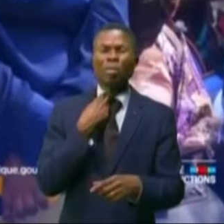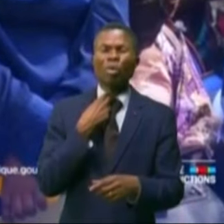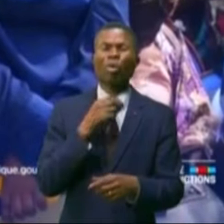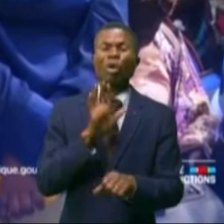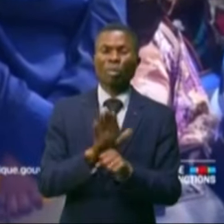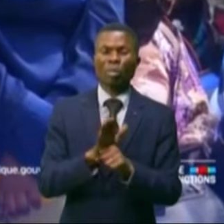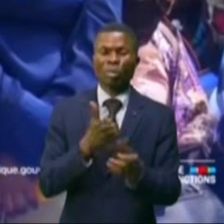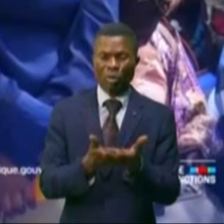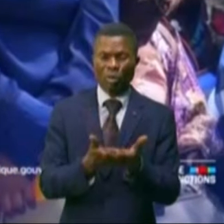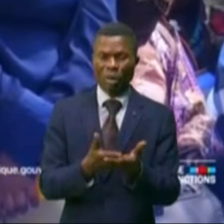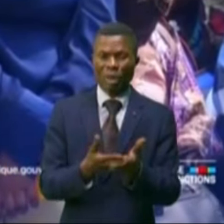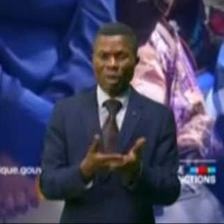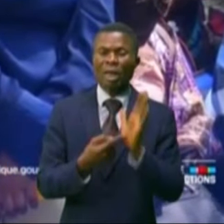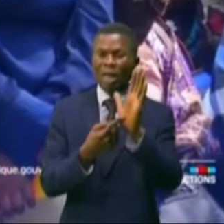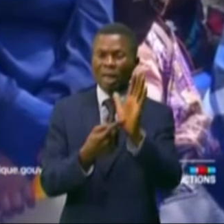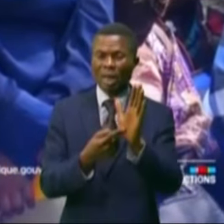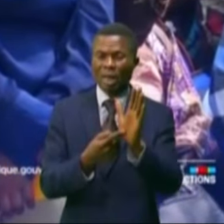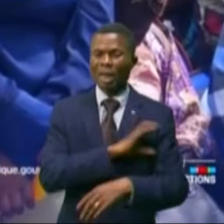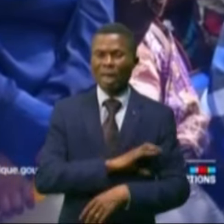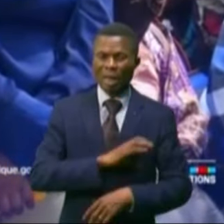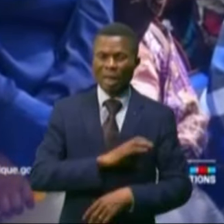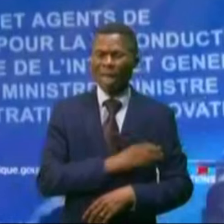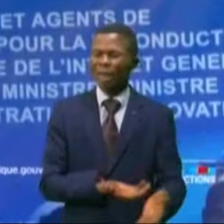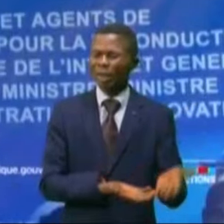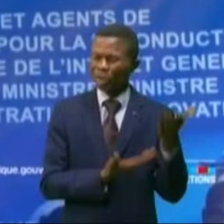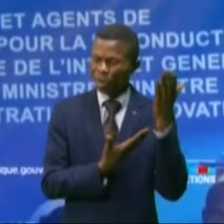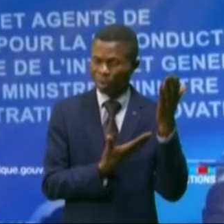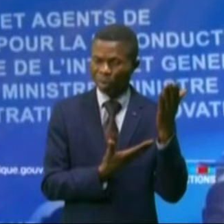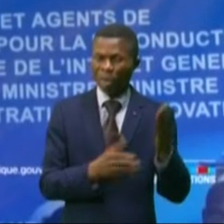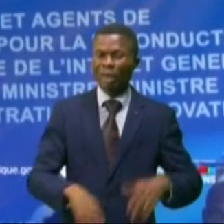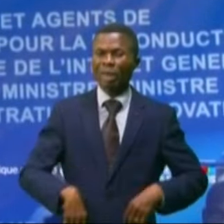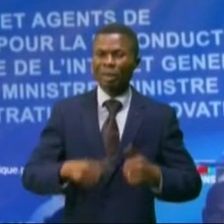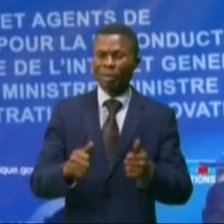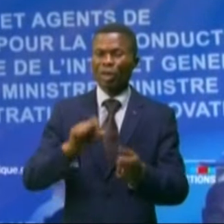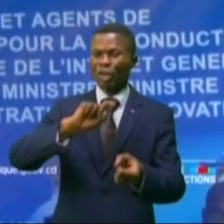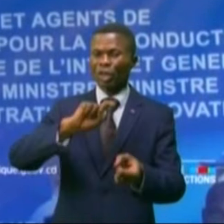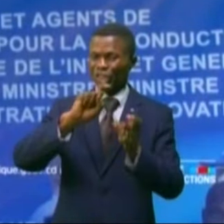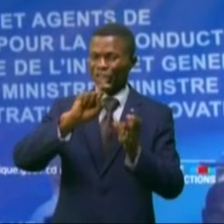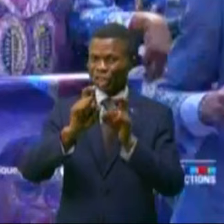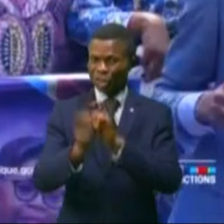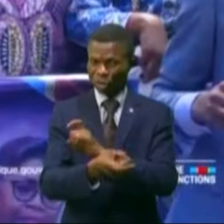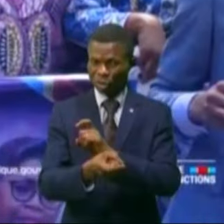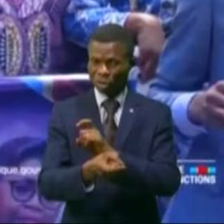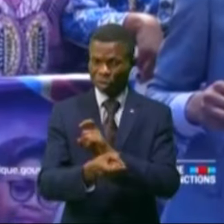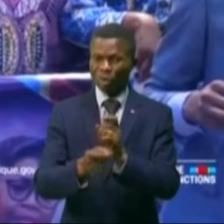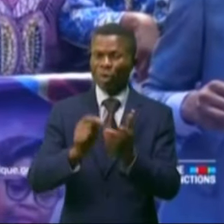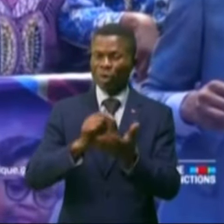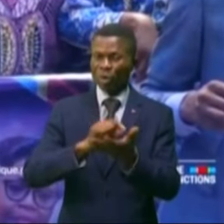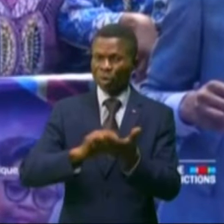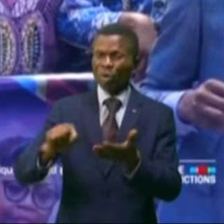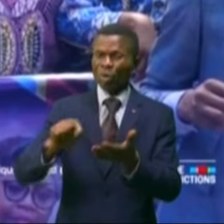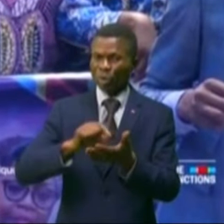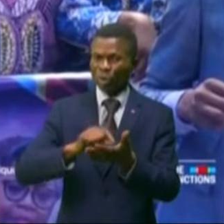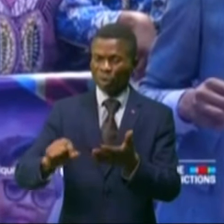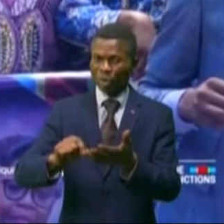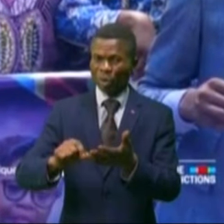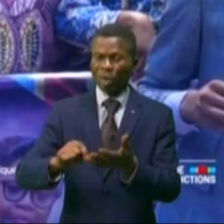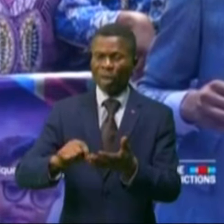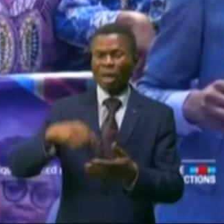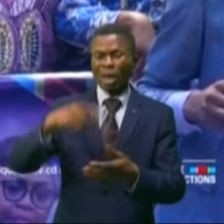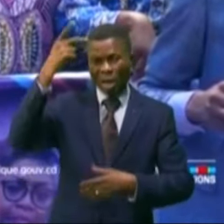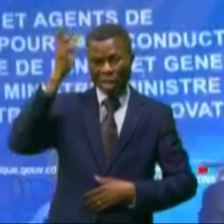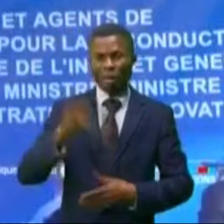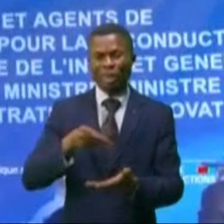qui revêtent un caractère vital. C'est le cas de la réforme des rémunérations ou de notre politique